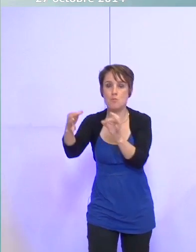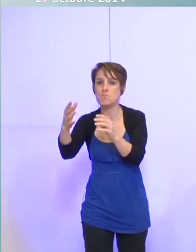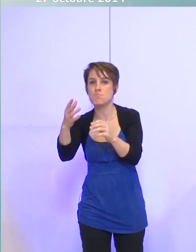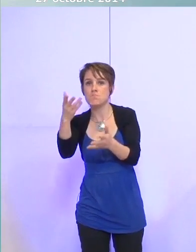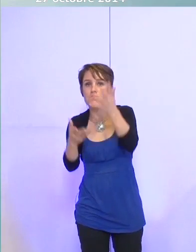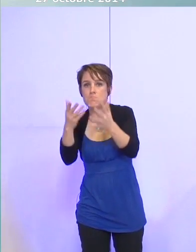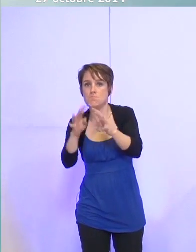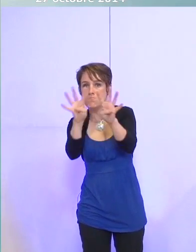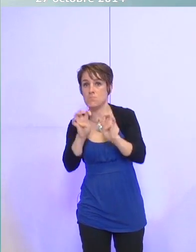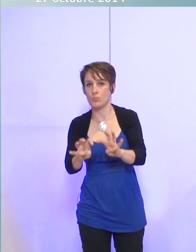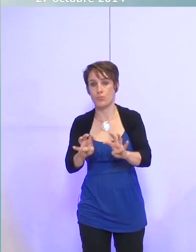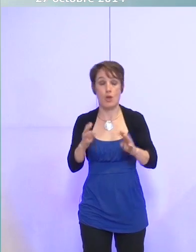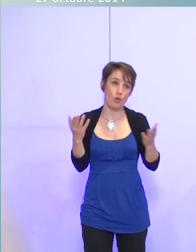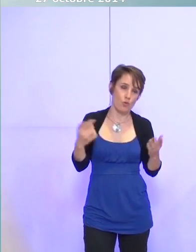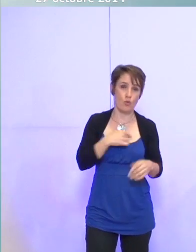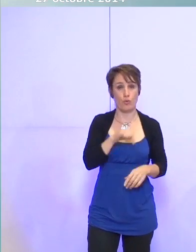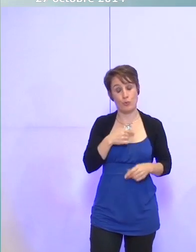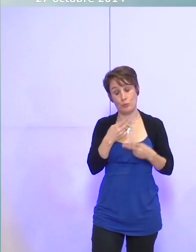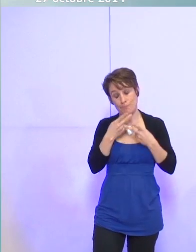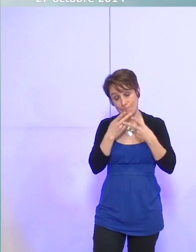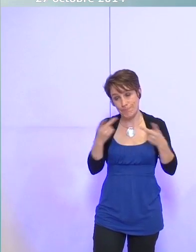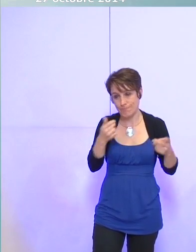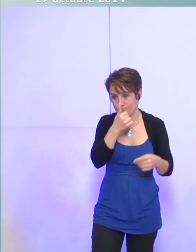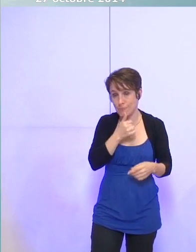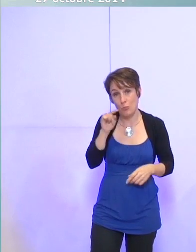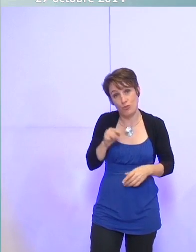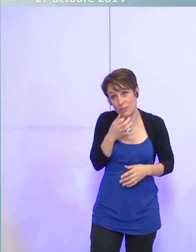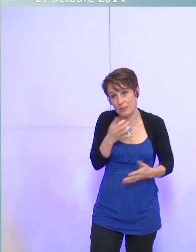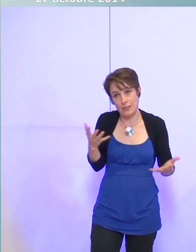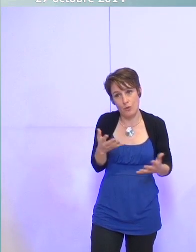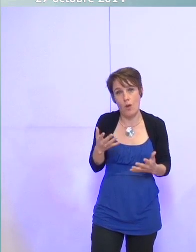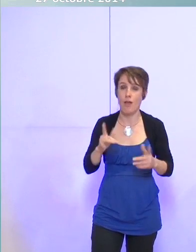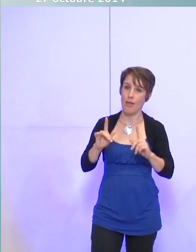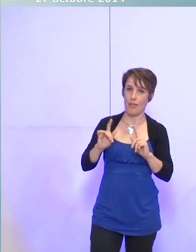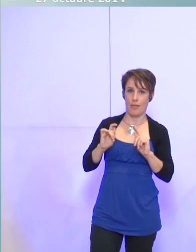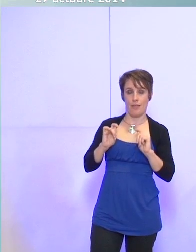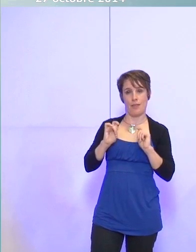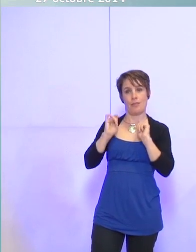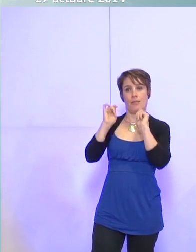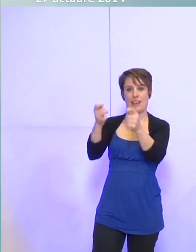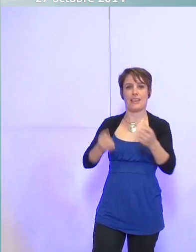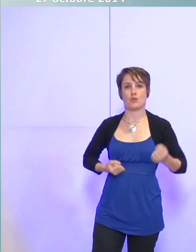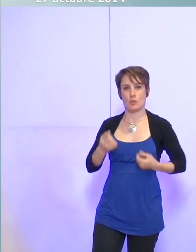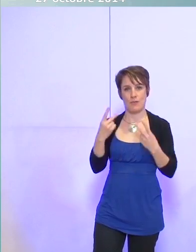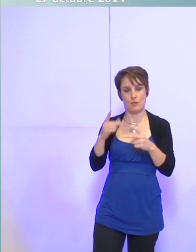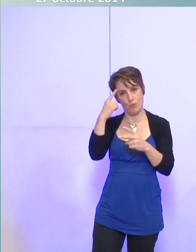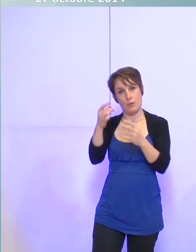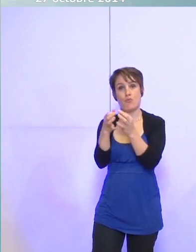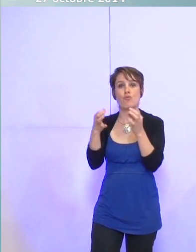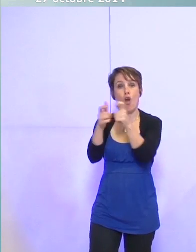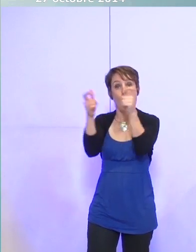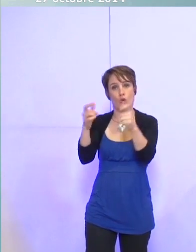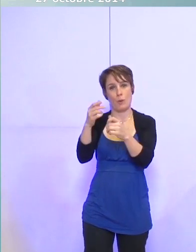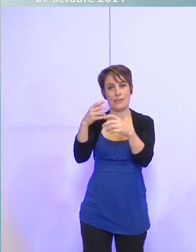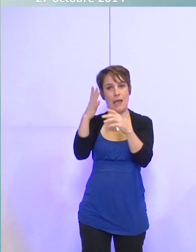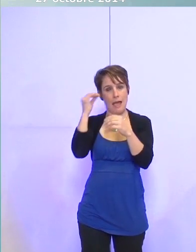Nous sommes donc contraints d'annoncer, en même temps que ces mesures financières, l'arrêt de la délégation de services publics à la société Alpexpo d'ici fin